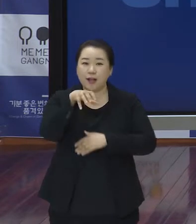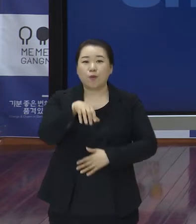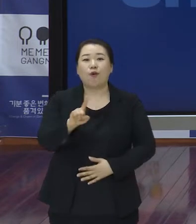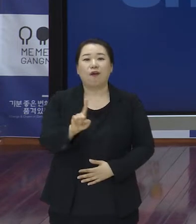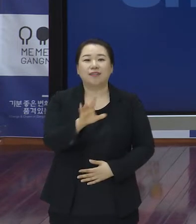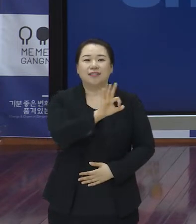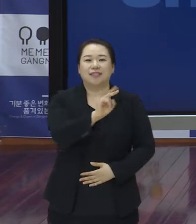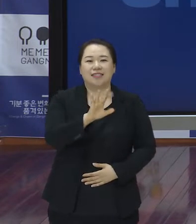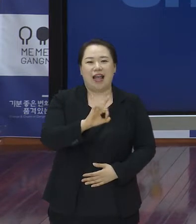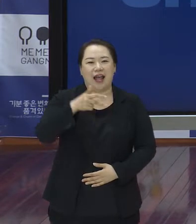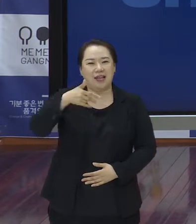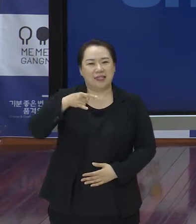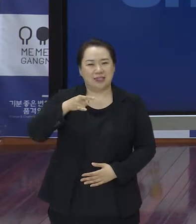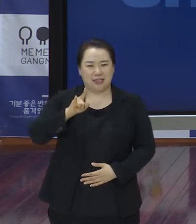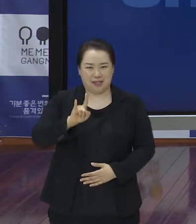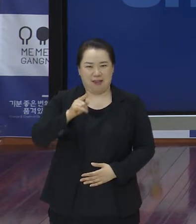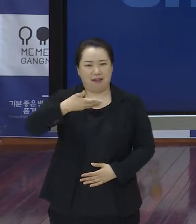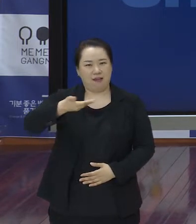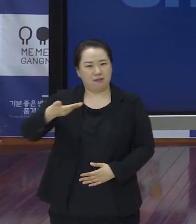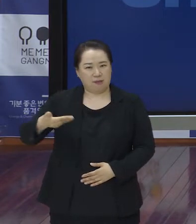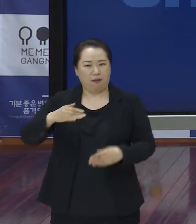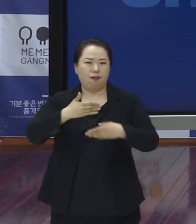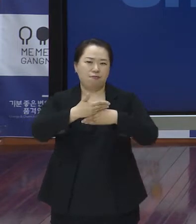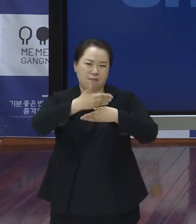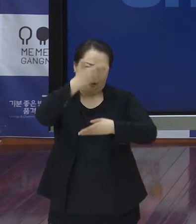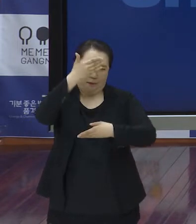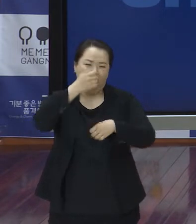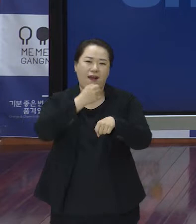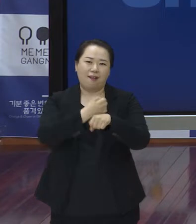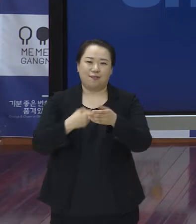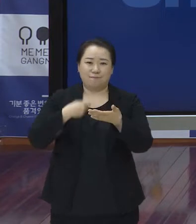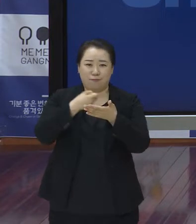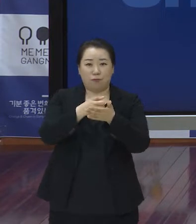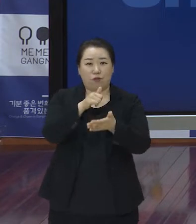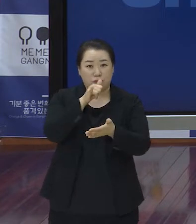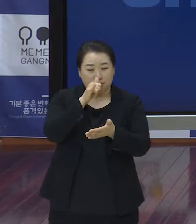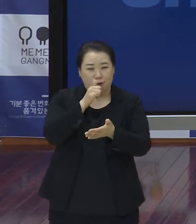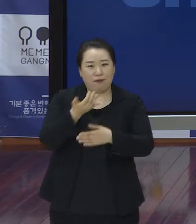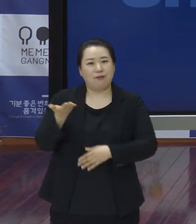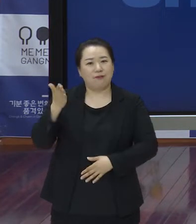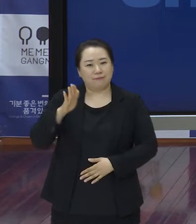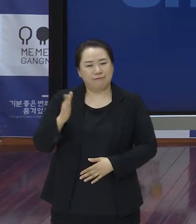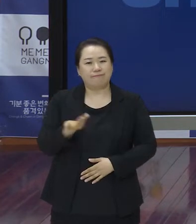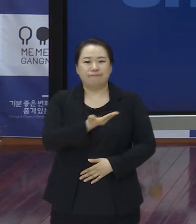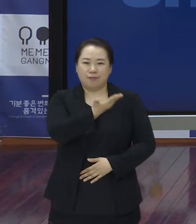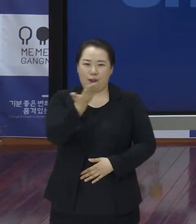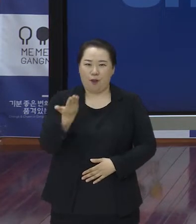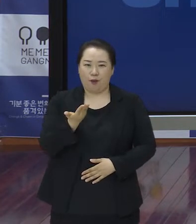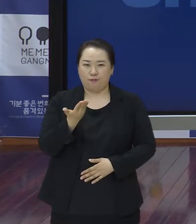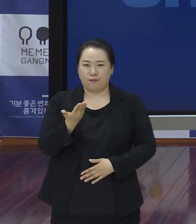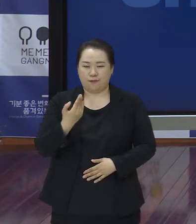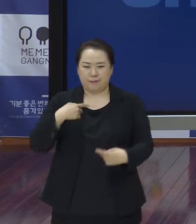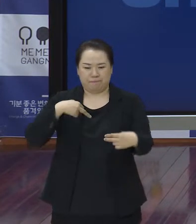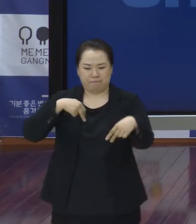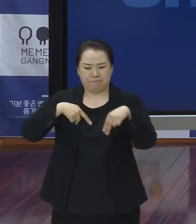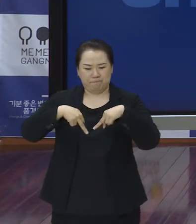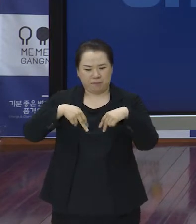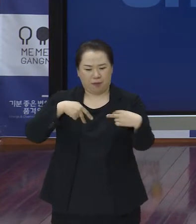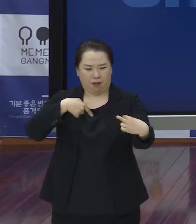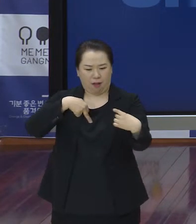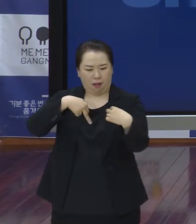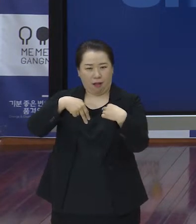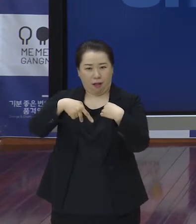양재천을 개방하기로 했습니다마는 주민 여러분께서 산책하시는 동안 서로 얼굴을